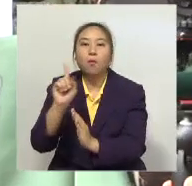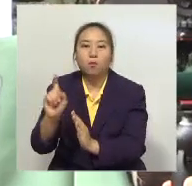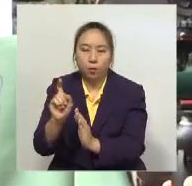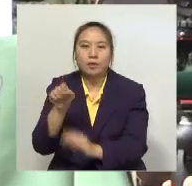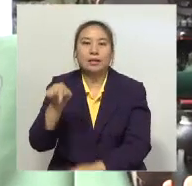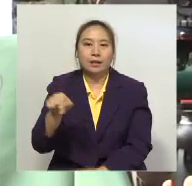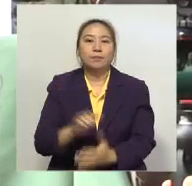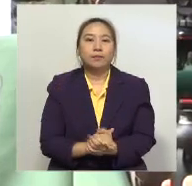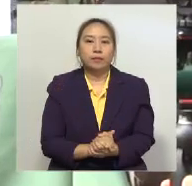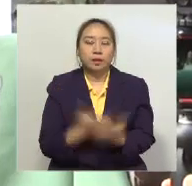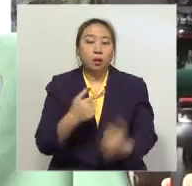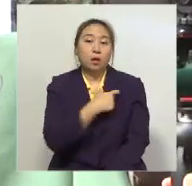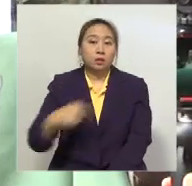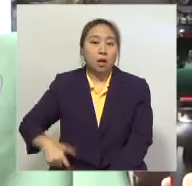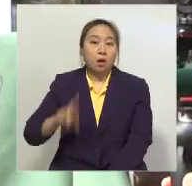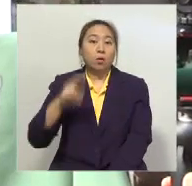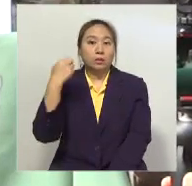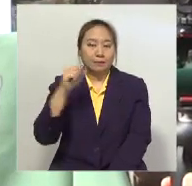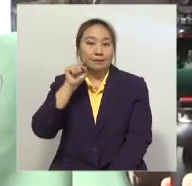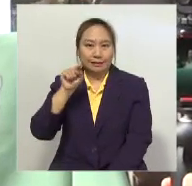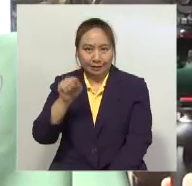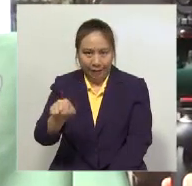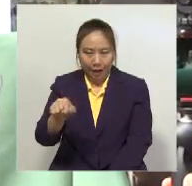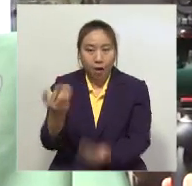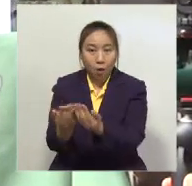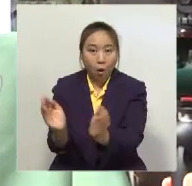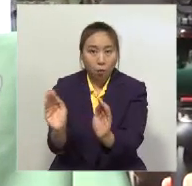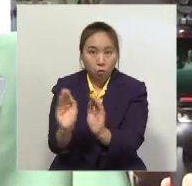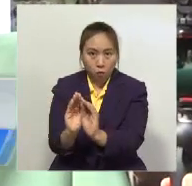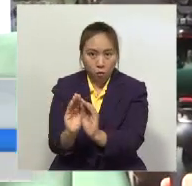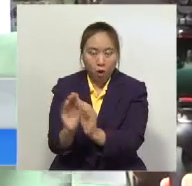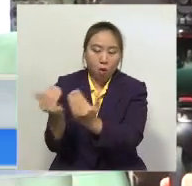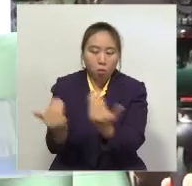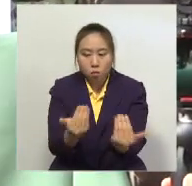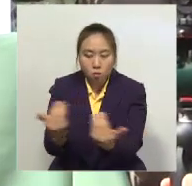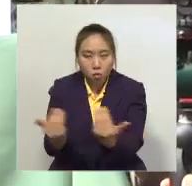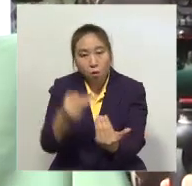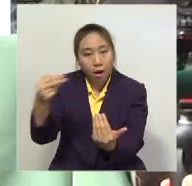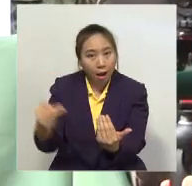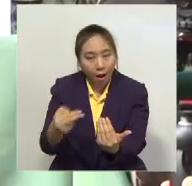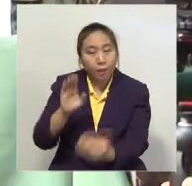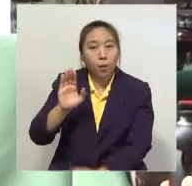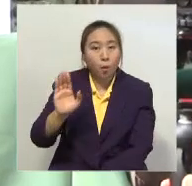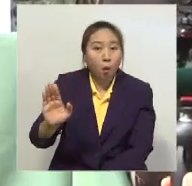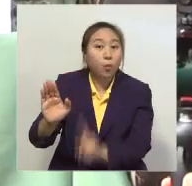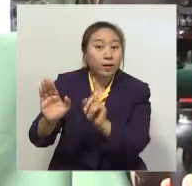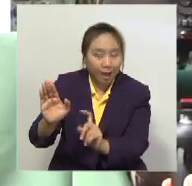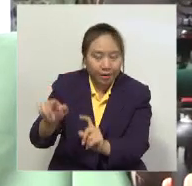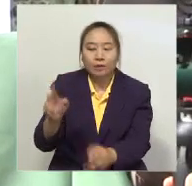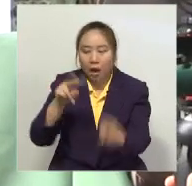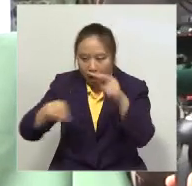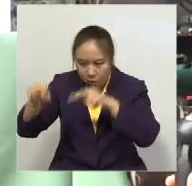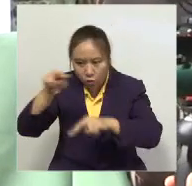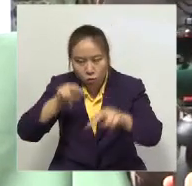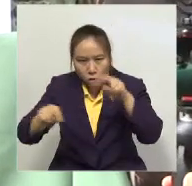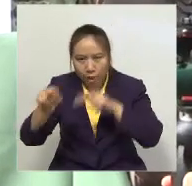ยังรับสั่งนะครับว่าให้ดูแลครอบครัวนะครับบุตรหลานอย่างดีที่สุดนะครับ